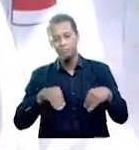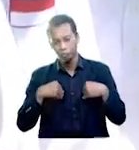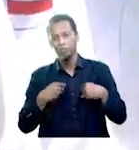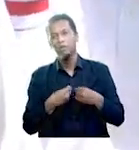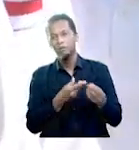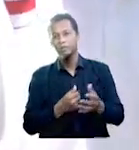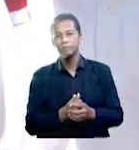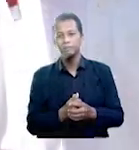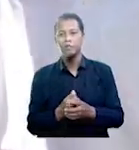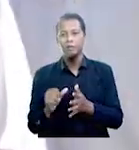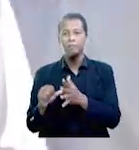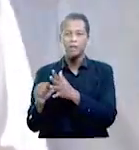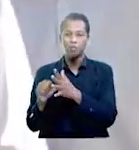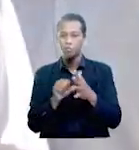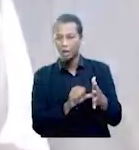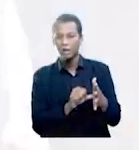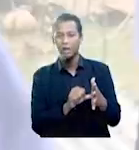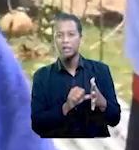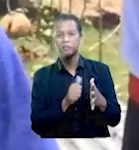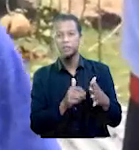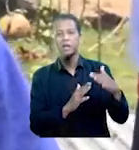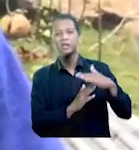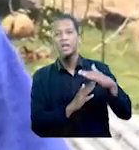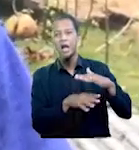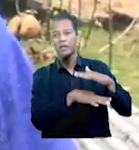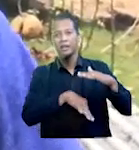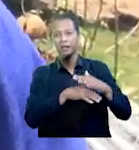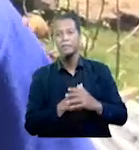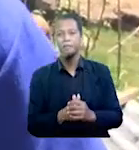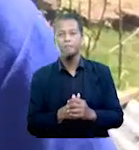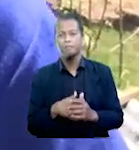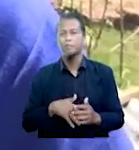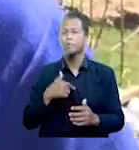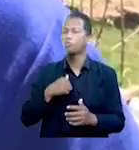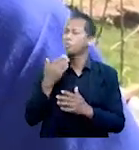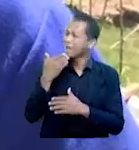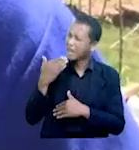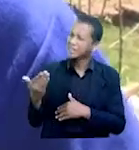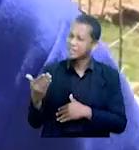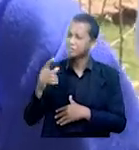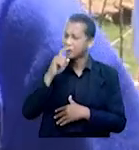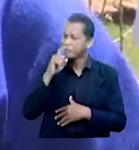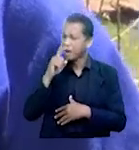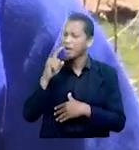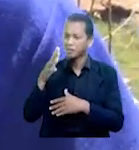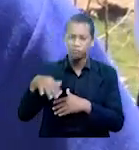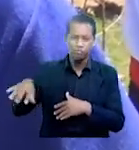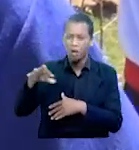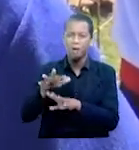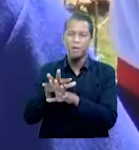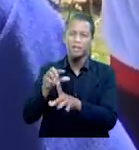mereka supaya terhindar dari dingin. Berterima kasih sekali kepada Bapak-bapak dari Partai